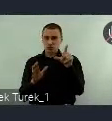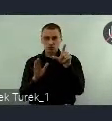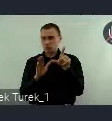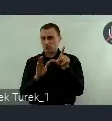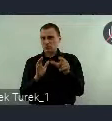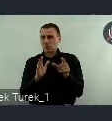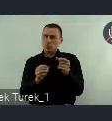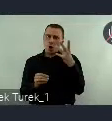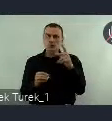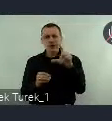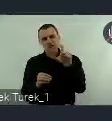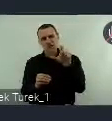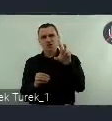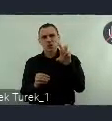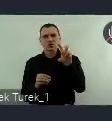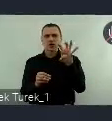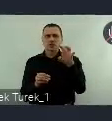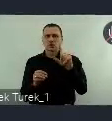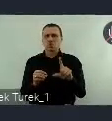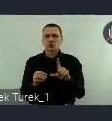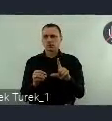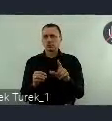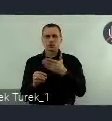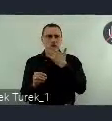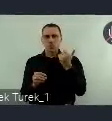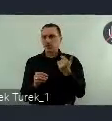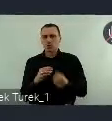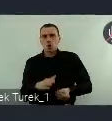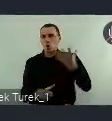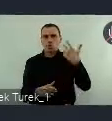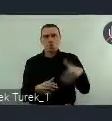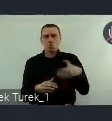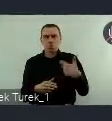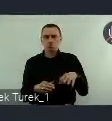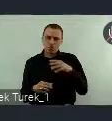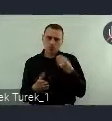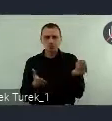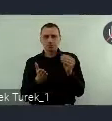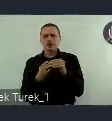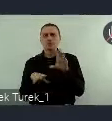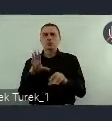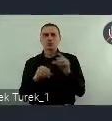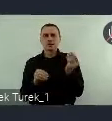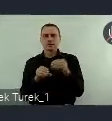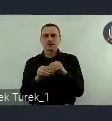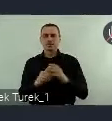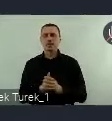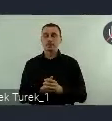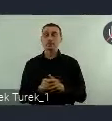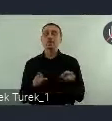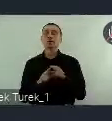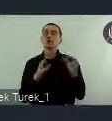200 300 400 złotych to nie jest coś czego nie można uwzględnić w budżecie i łącznie z informacją